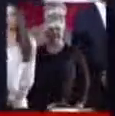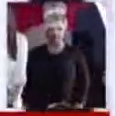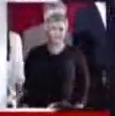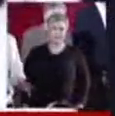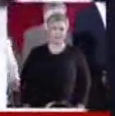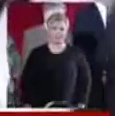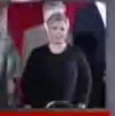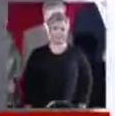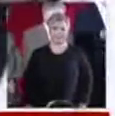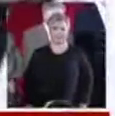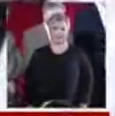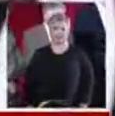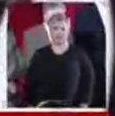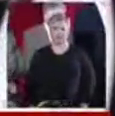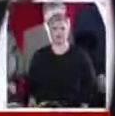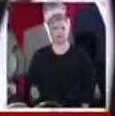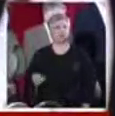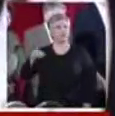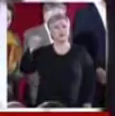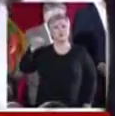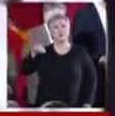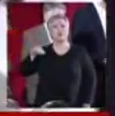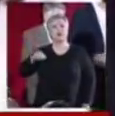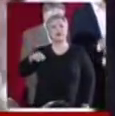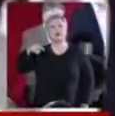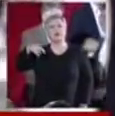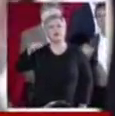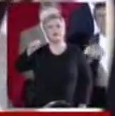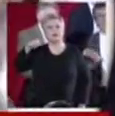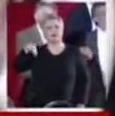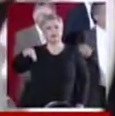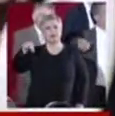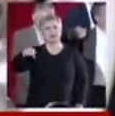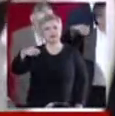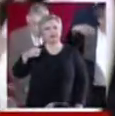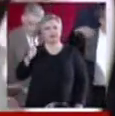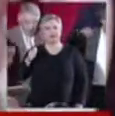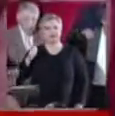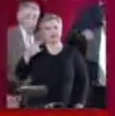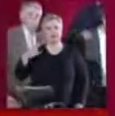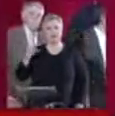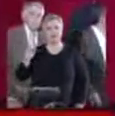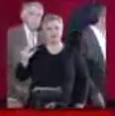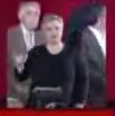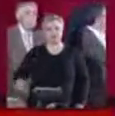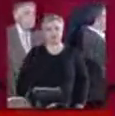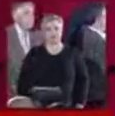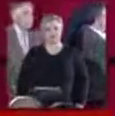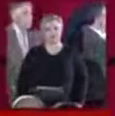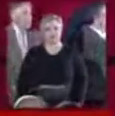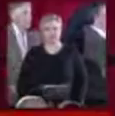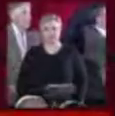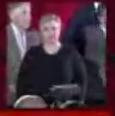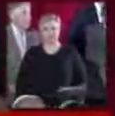μας η μαρία η τζαμπάζη από την ξάνθη ενεργό στέλεχος του κινήματος για τα